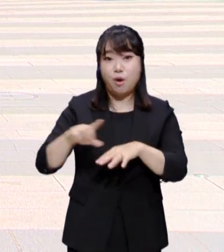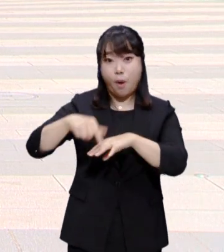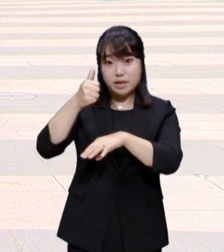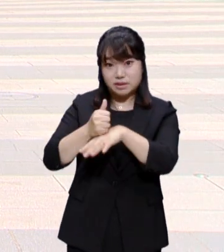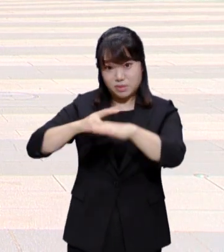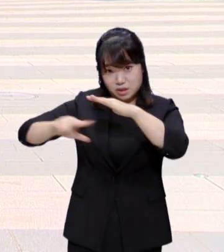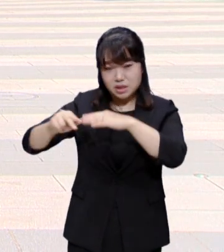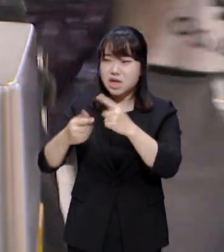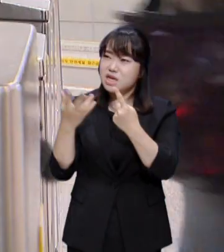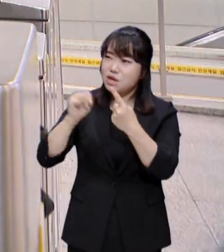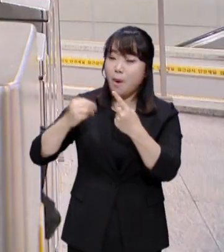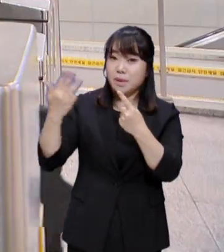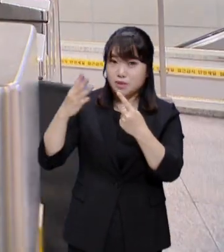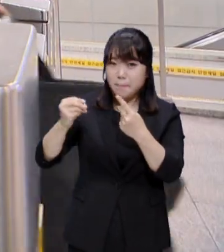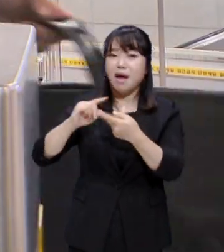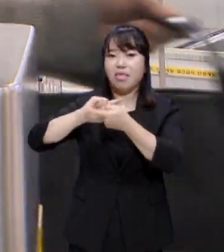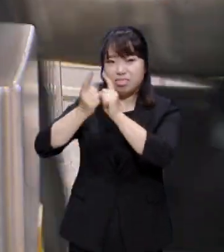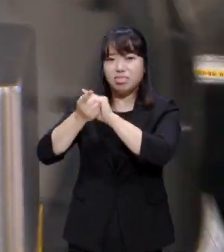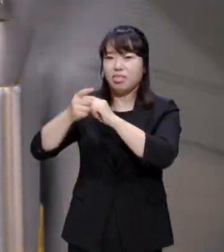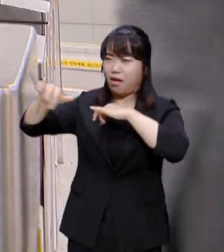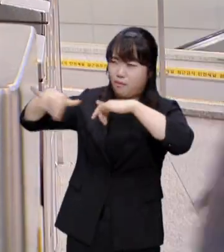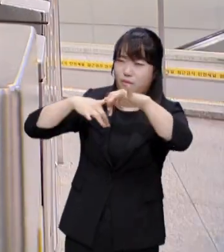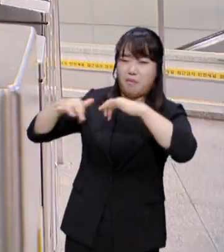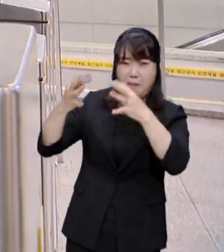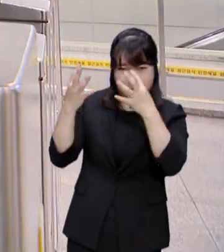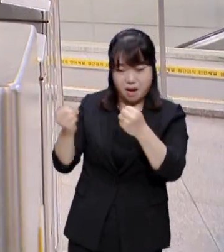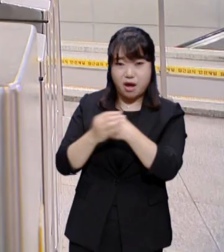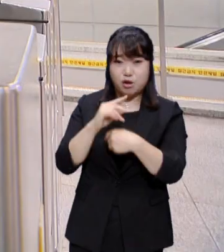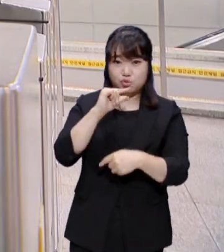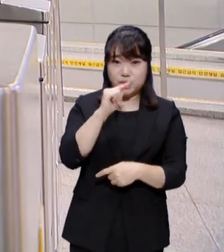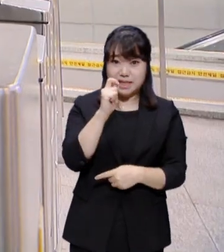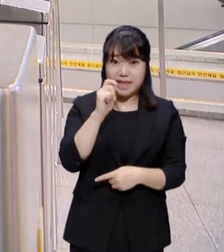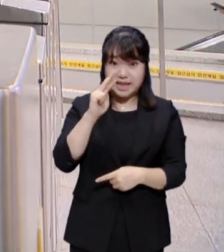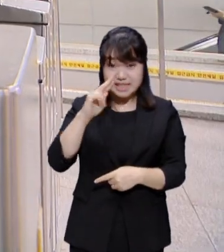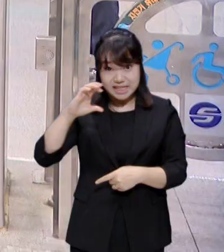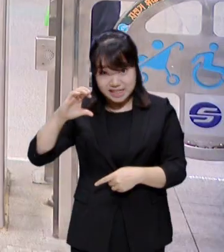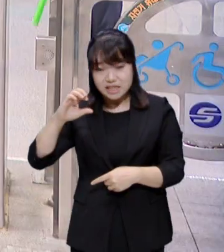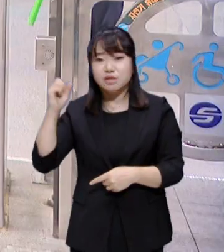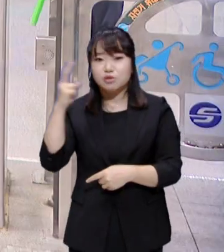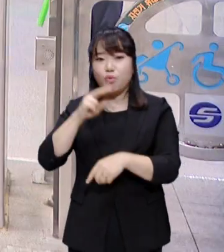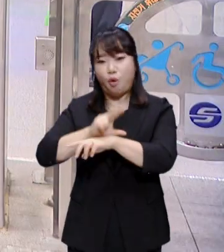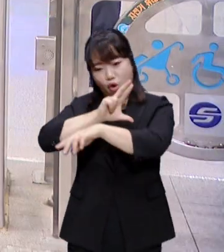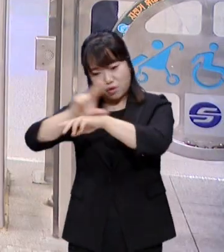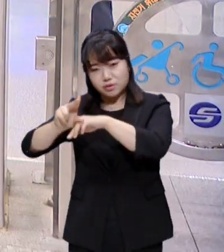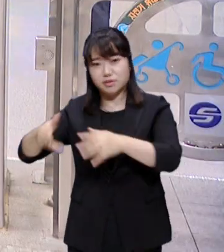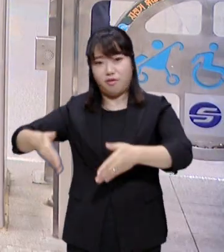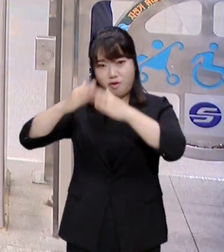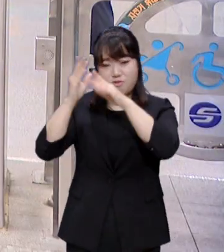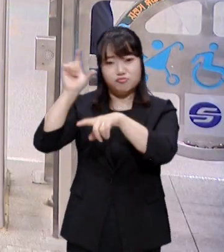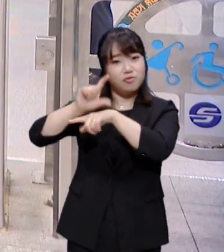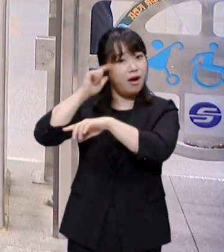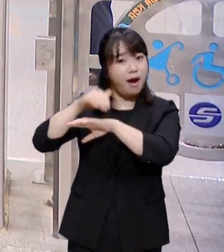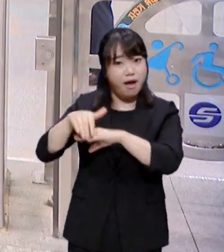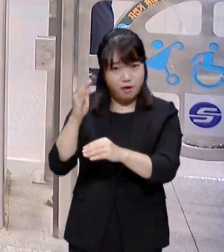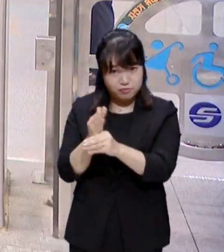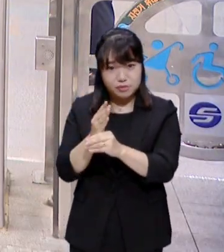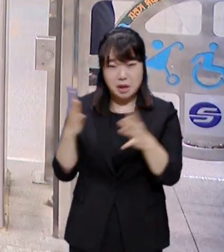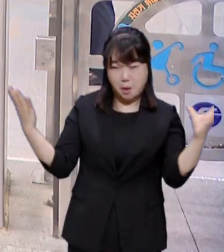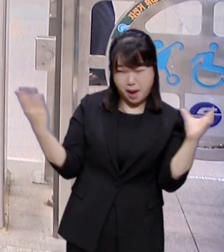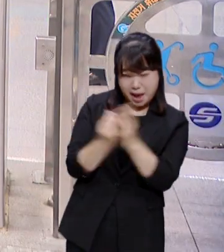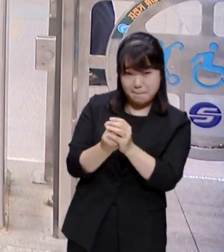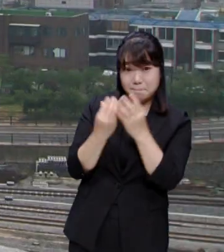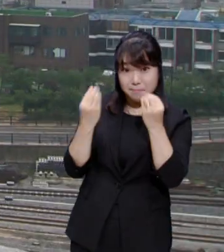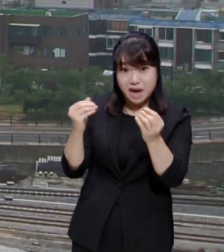환승객만 1억 8천만 명에 달하며 GTX 신호선과 동북선 경전철이 들어설 예정입니다. 이에 따라 개발이